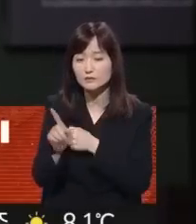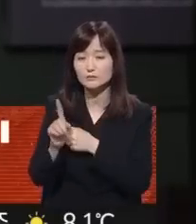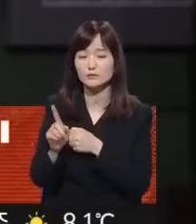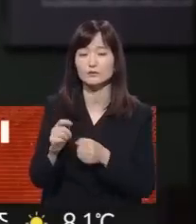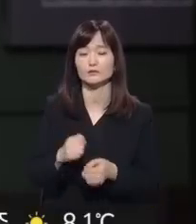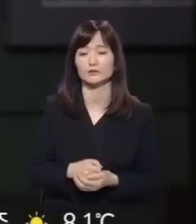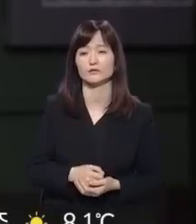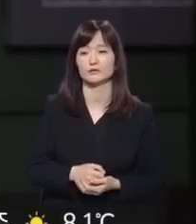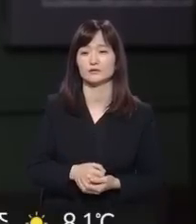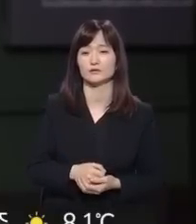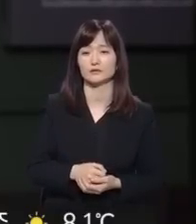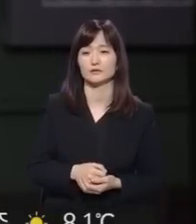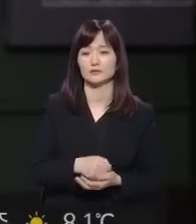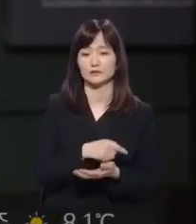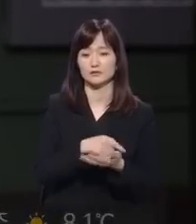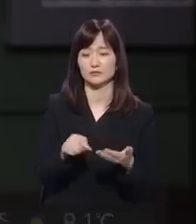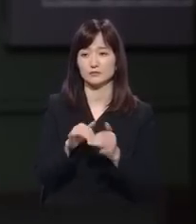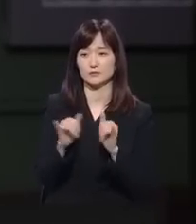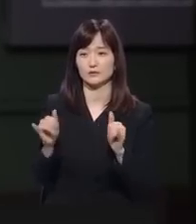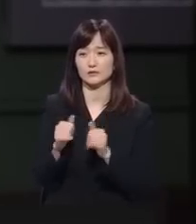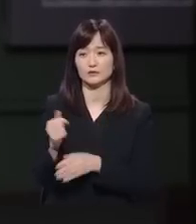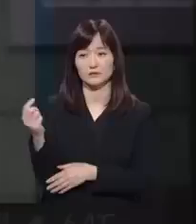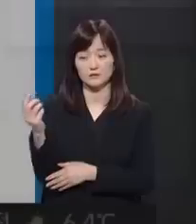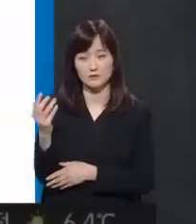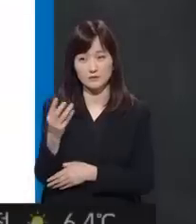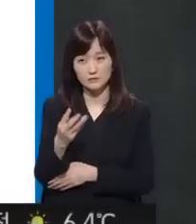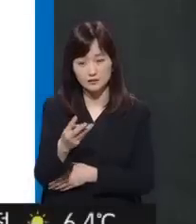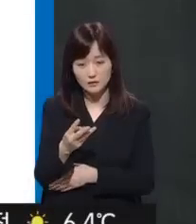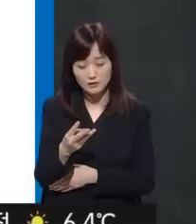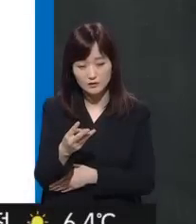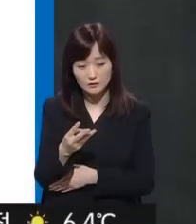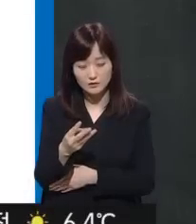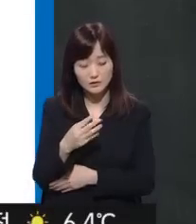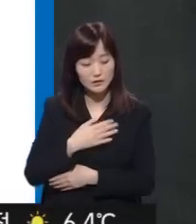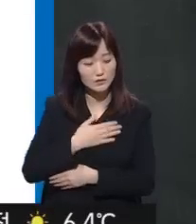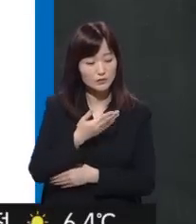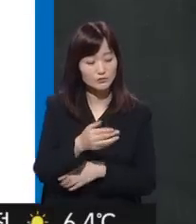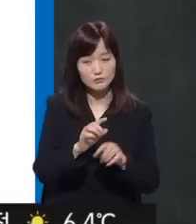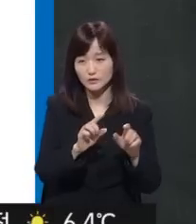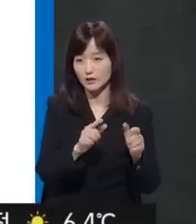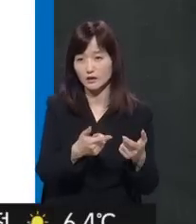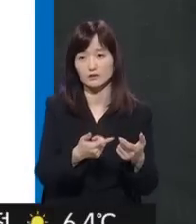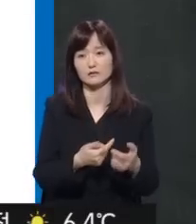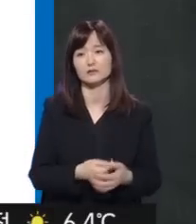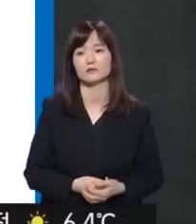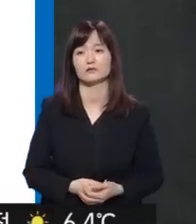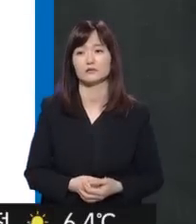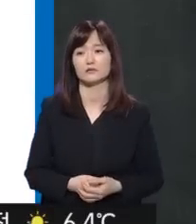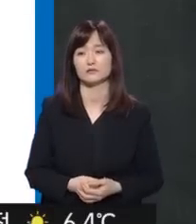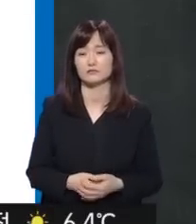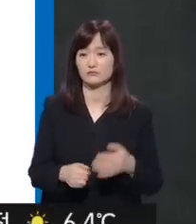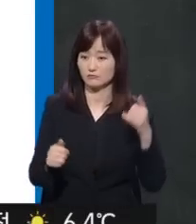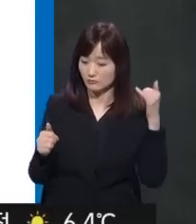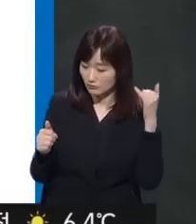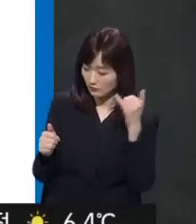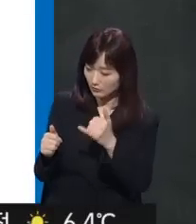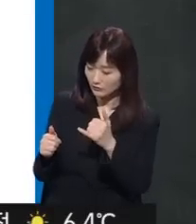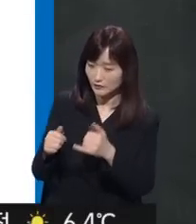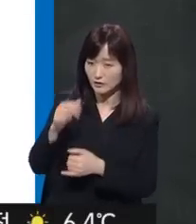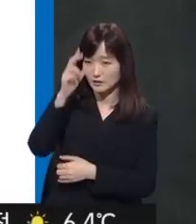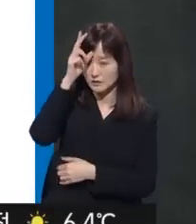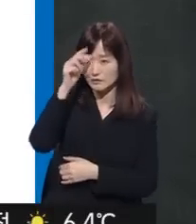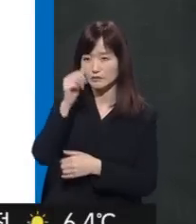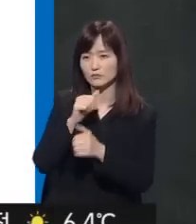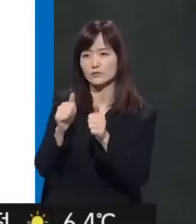그때이 피해자 측에서 연락처를 안 가르쳐줘서 못했다 이렇게 대답을 했다는 겁니다이 사실 연락을 취하려고 하면 뭐 경찰이나